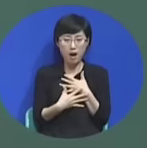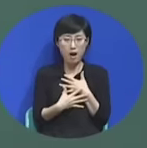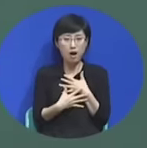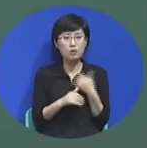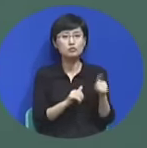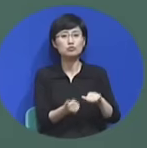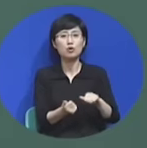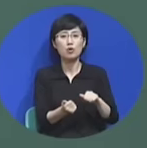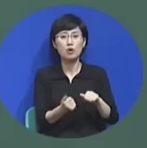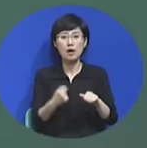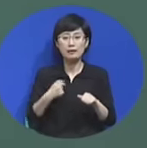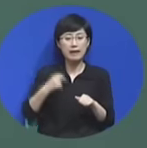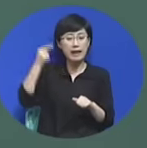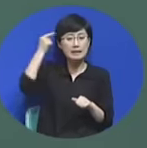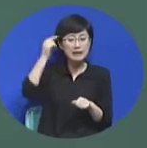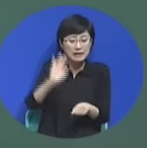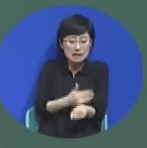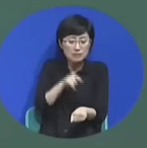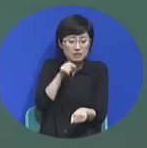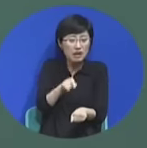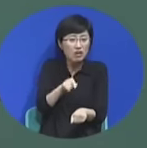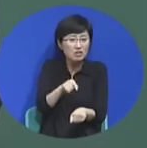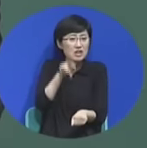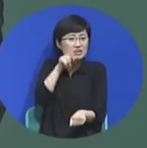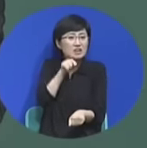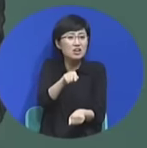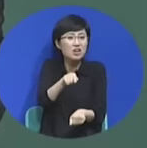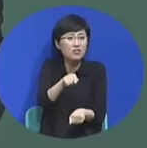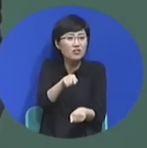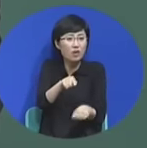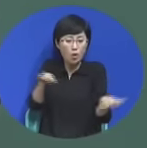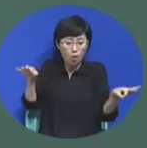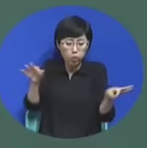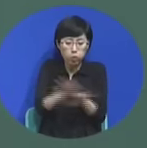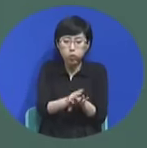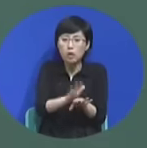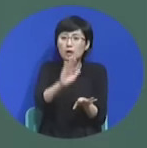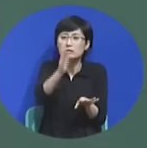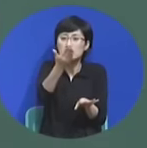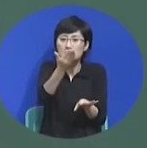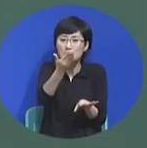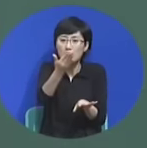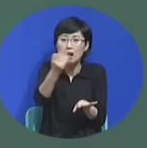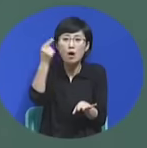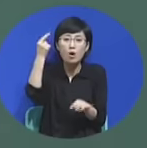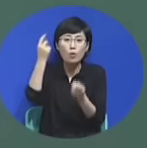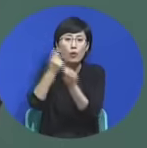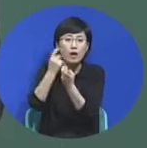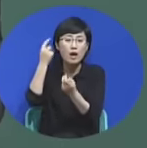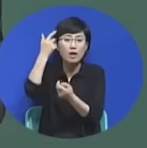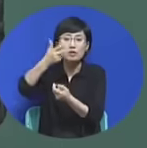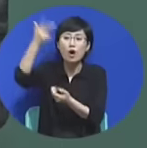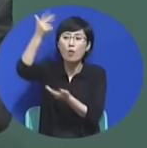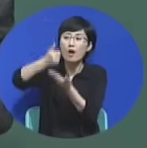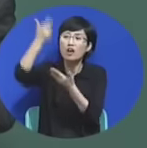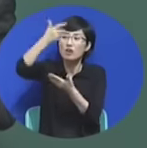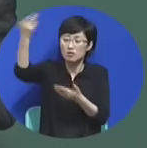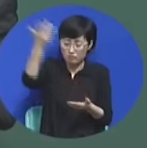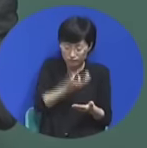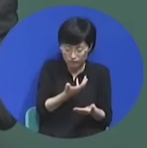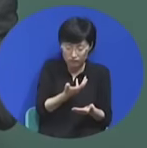在创世3章里的我的不信仰就会消失。 네. 잘못된 나의 각인들이 사라지기 시작하는 거예요. 错误的刻印开始消失。 뭐가요? 여호와의 기운이 샥 임하니까.